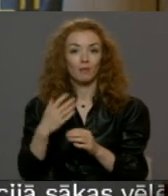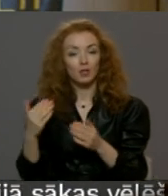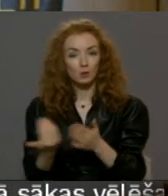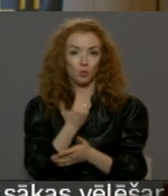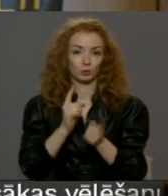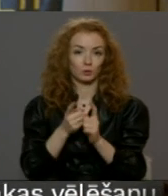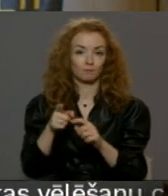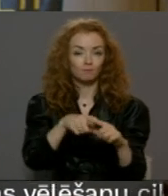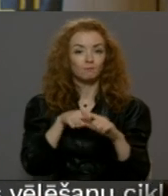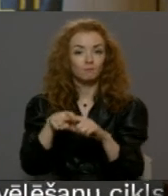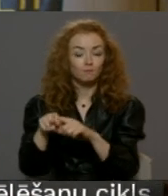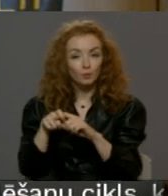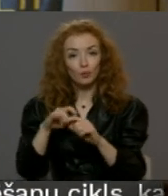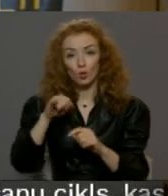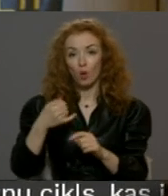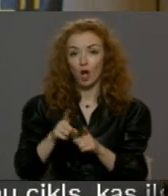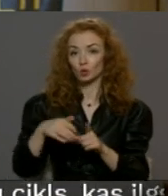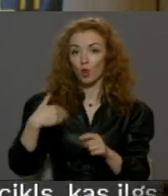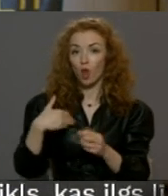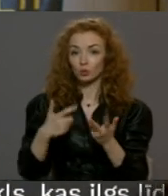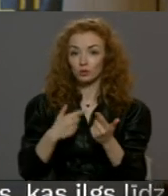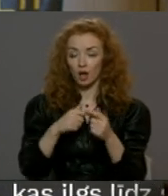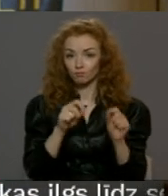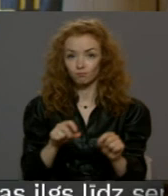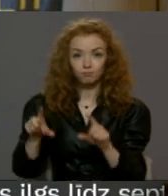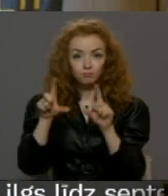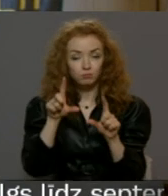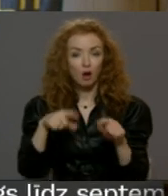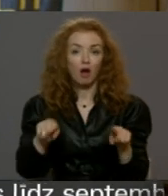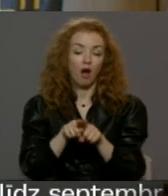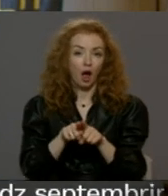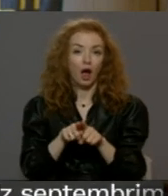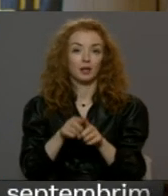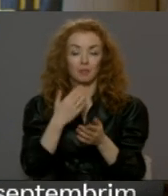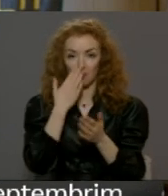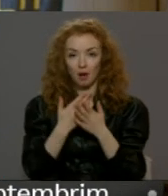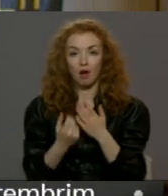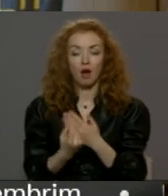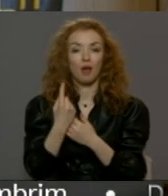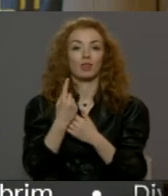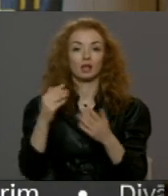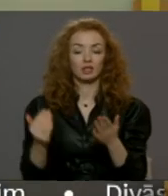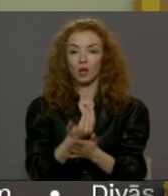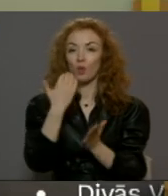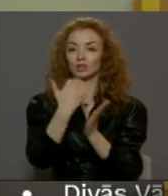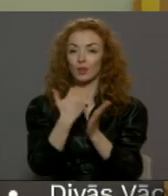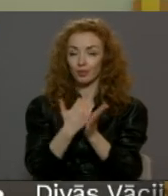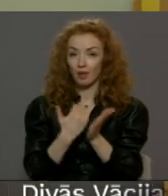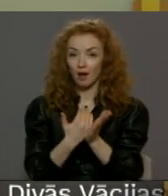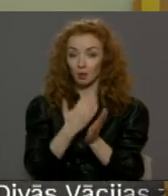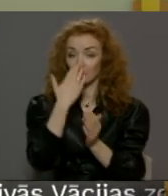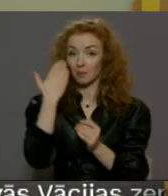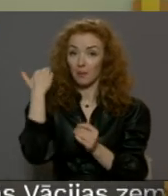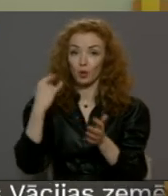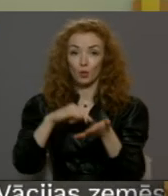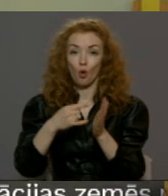ka mums skolēnu skaits pieaug, gan tam dēļ, ka ienāk jauni standarti. Nu pat